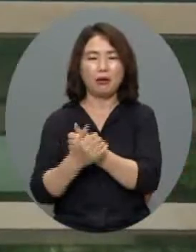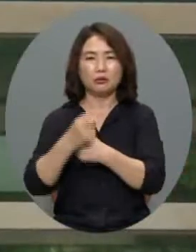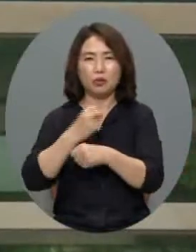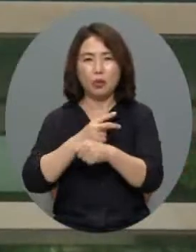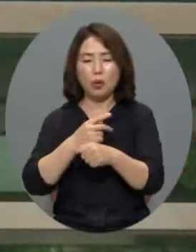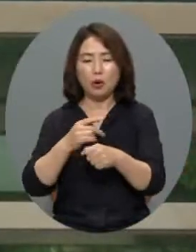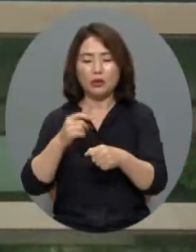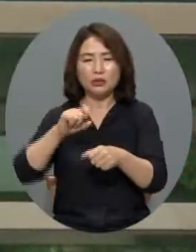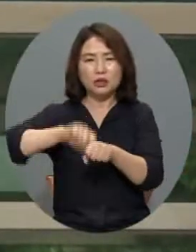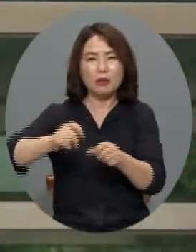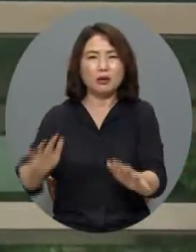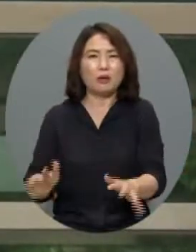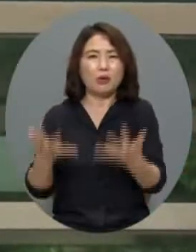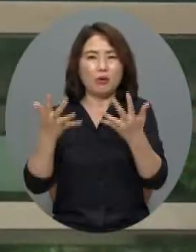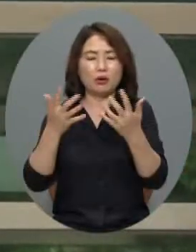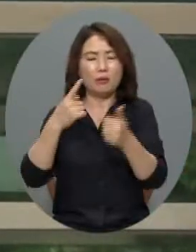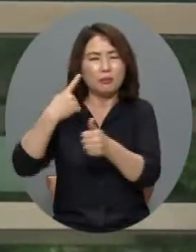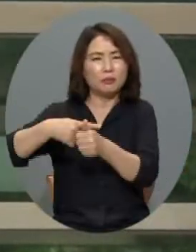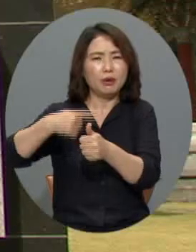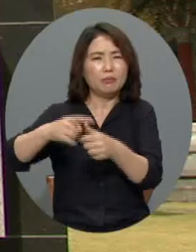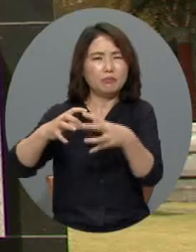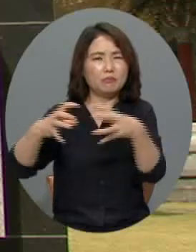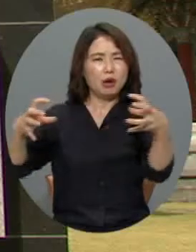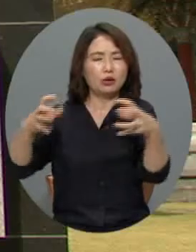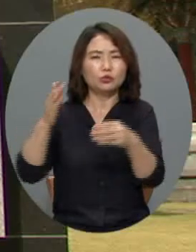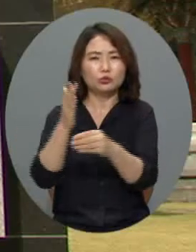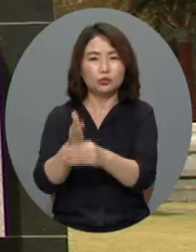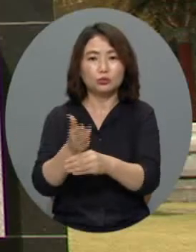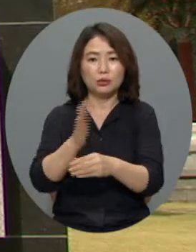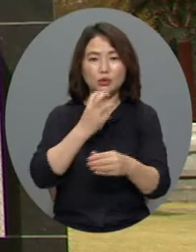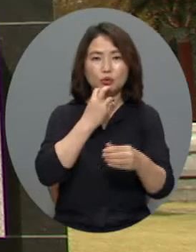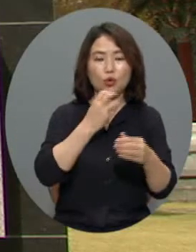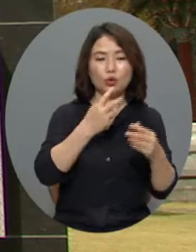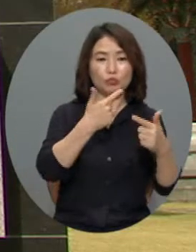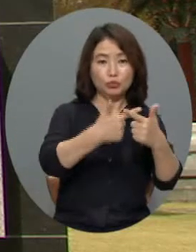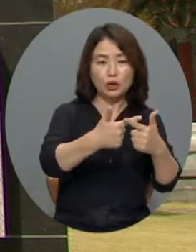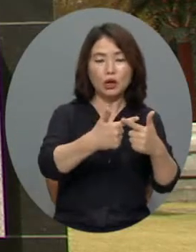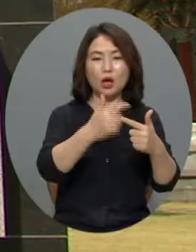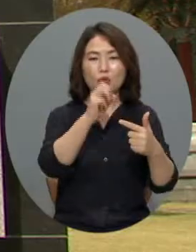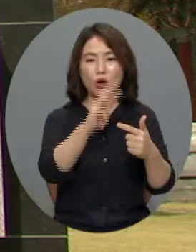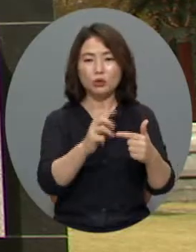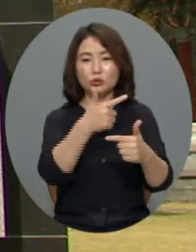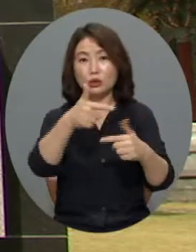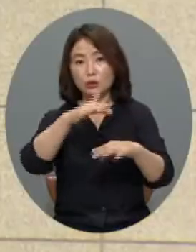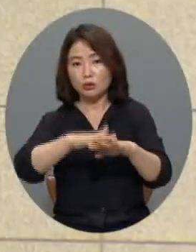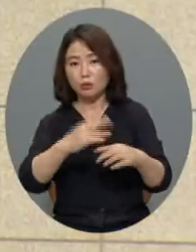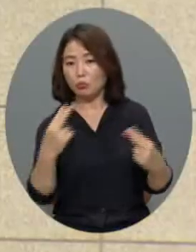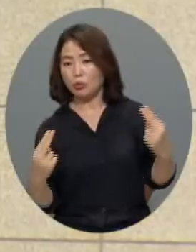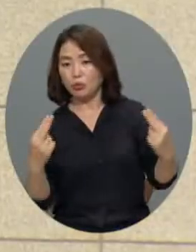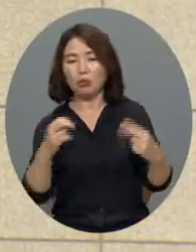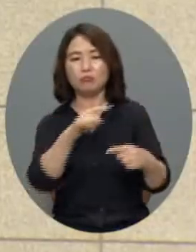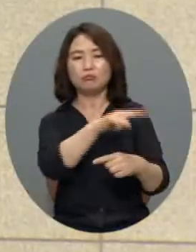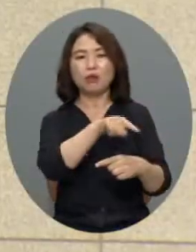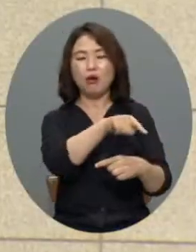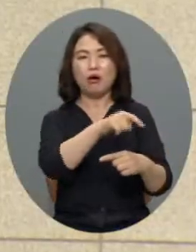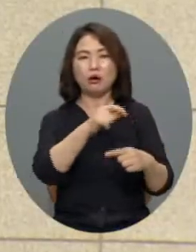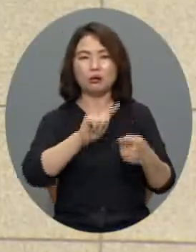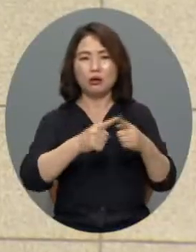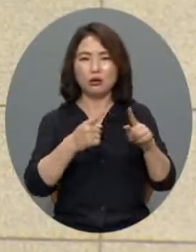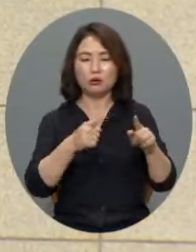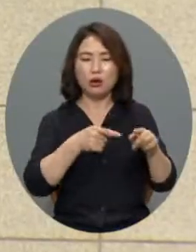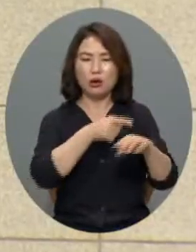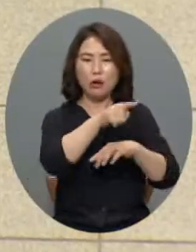솜방망이 처벌 등 비판이 이어져 왔지만 서울과 부산 광주와 대전 은 이같은 합의제